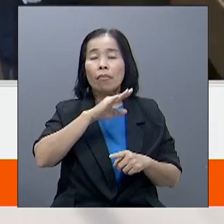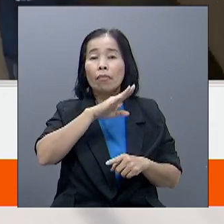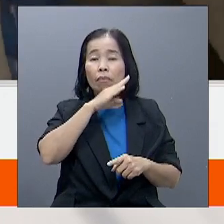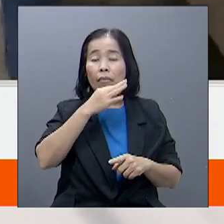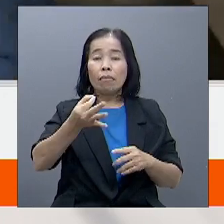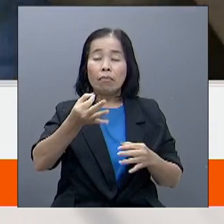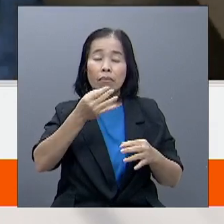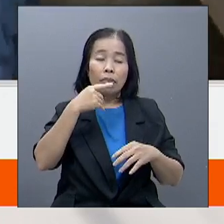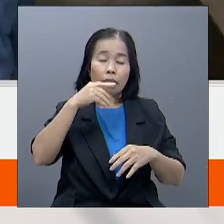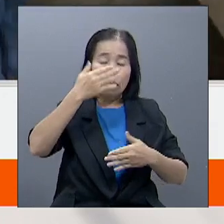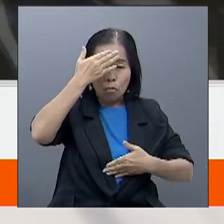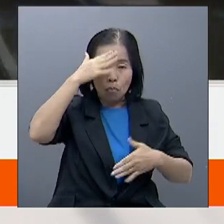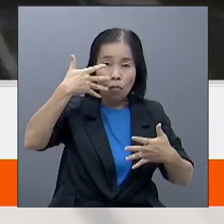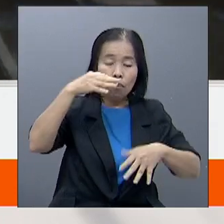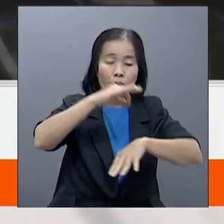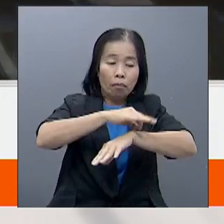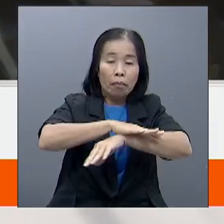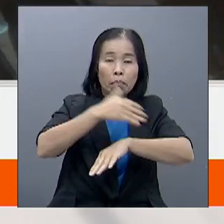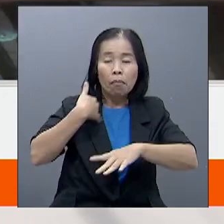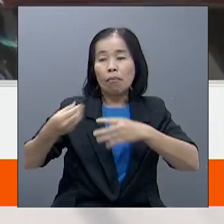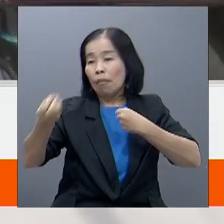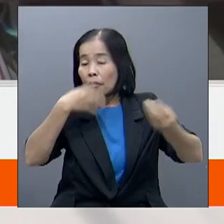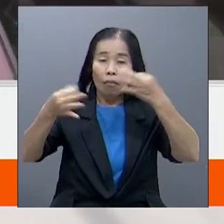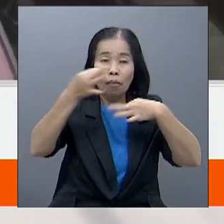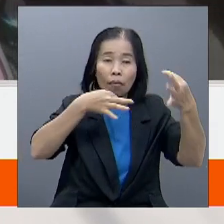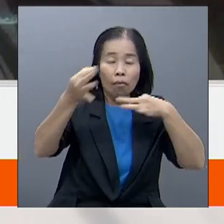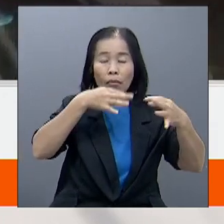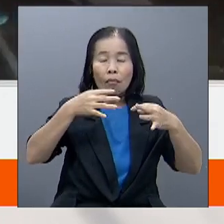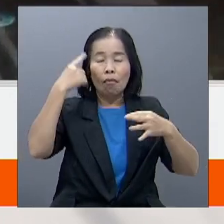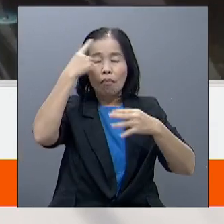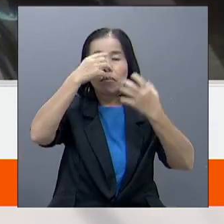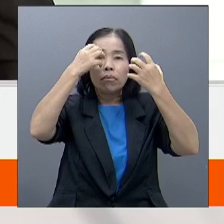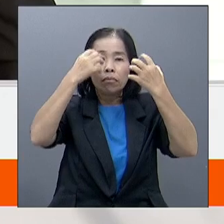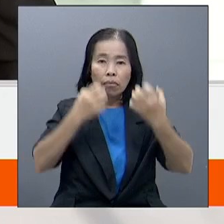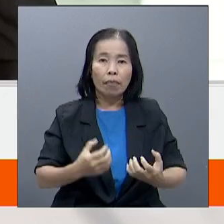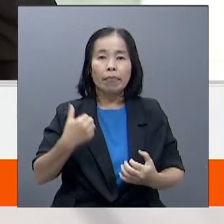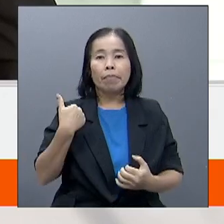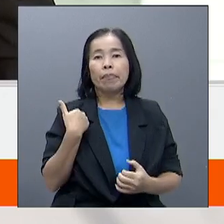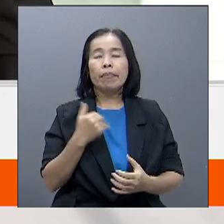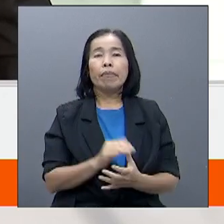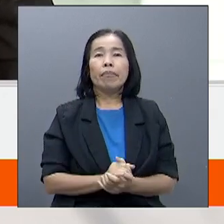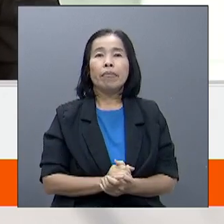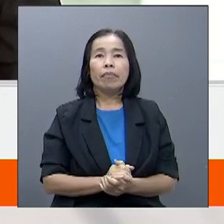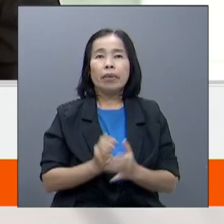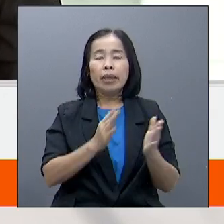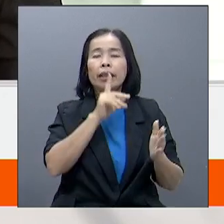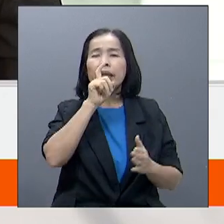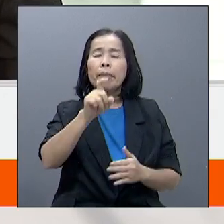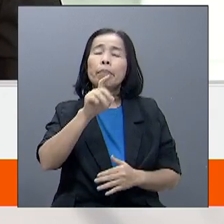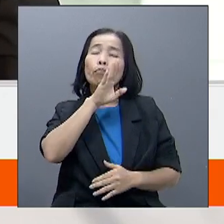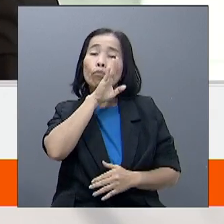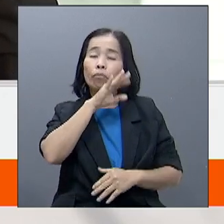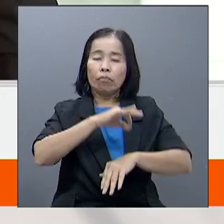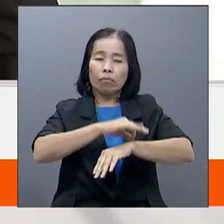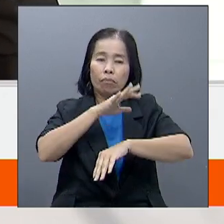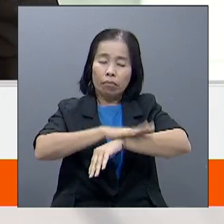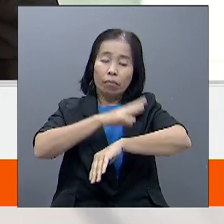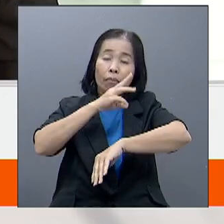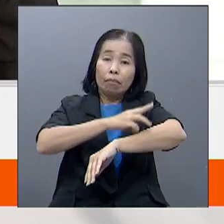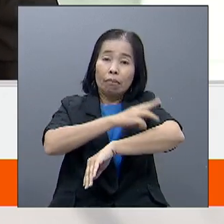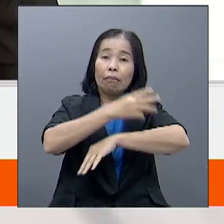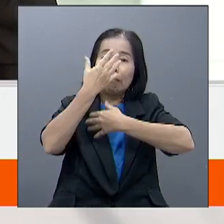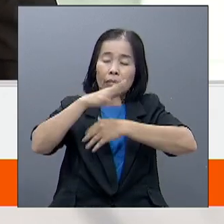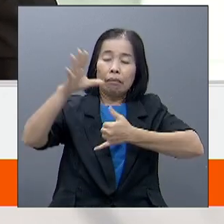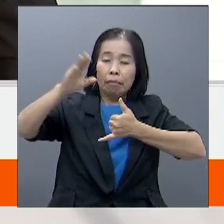เนี่ยรุนแรงขึ้นนะครับ ค่ะเอ๊ะคุณหมอคะแล้วสำหรับคนที่อาจจะติดเชื้อไข้เลือดออกแล้วอาจจะป่วยใน